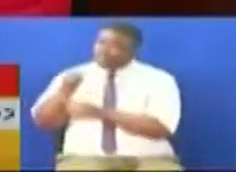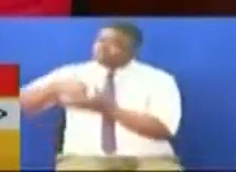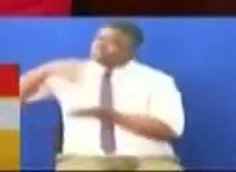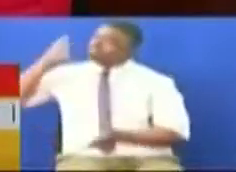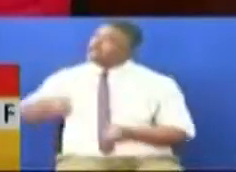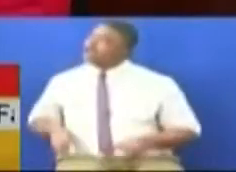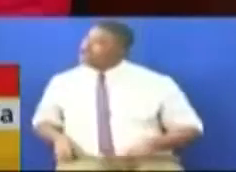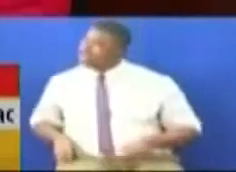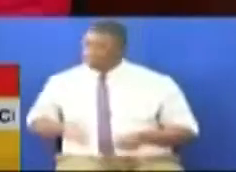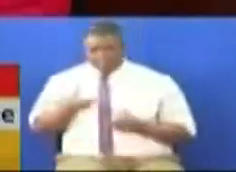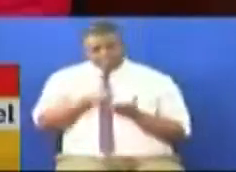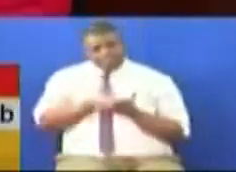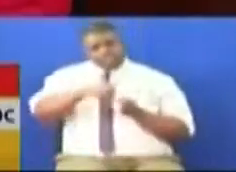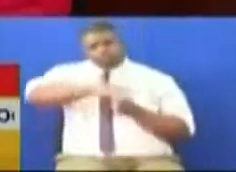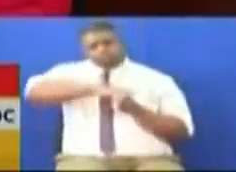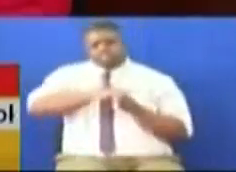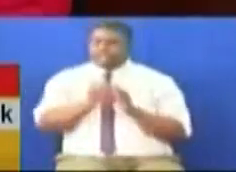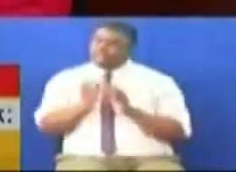kama ilivyokusudiwa.